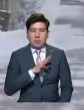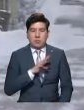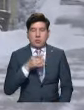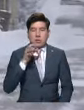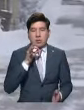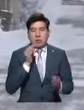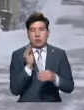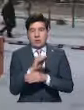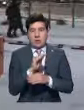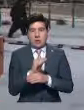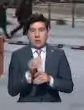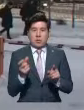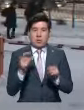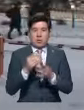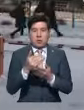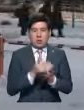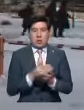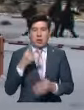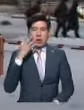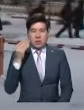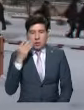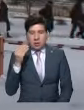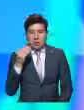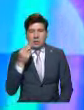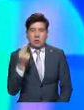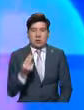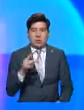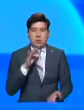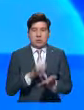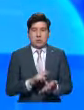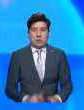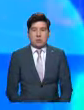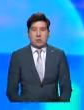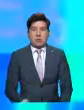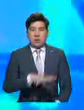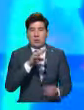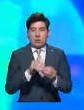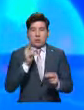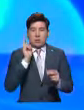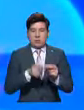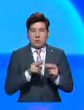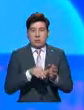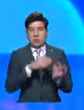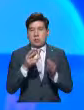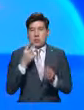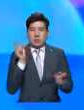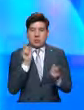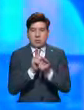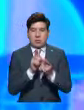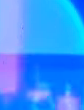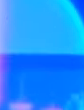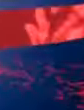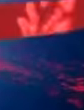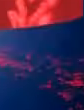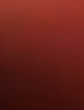қосымша жұмыс іздегендердің көбі Алматы мен Астана қаласынан. Мендегі бар ақпарат осы, келесі кездескенше аман сау